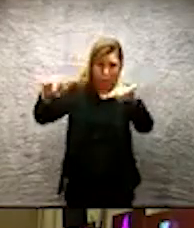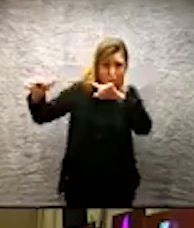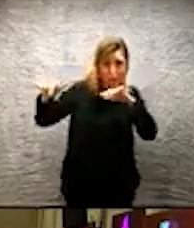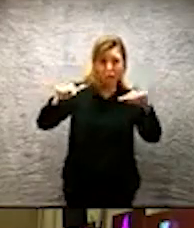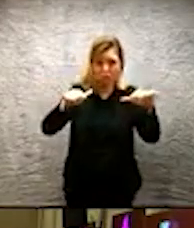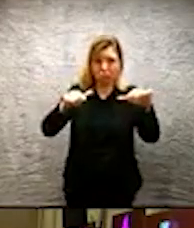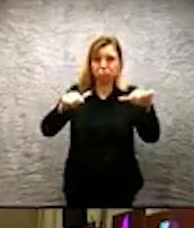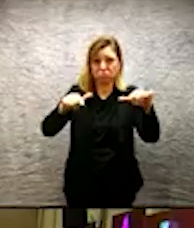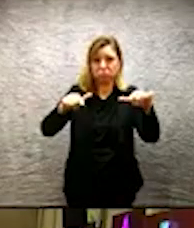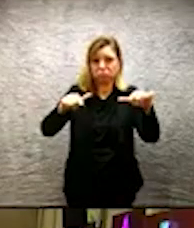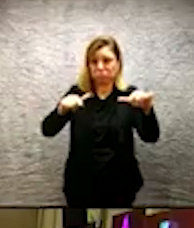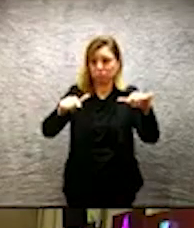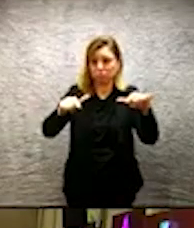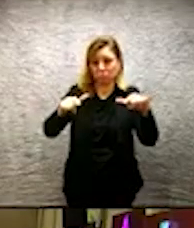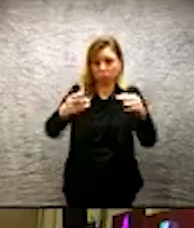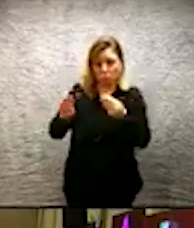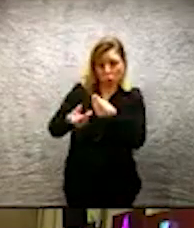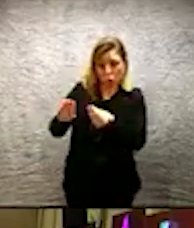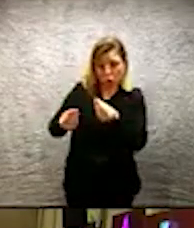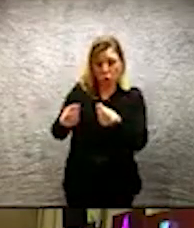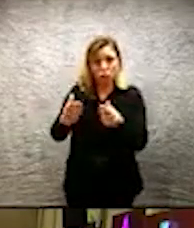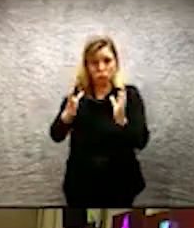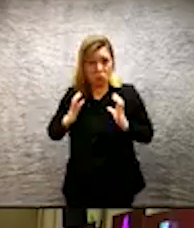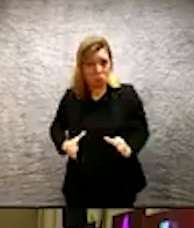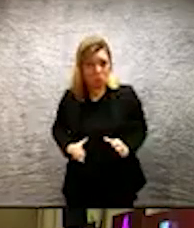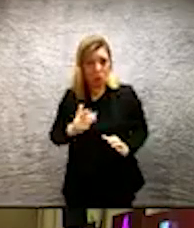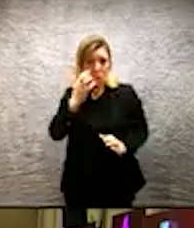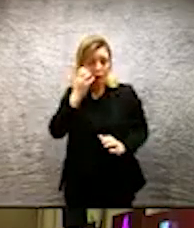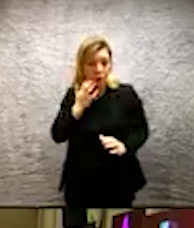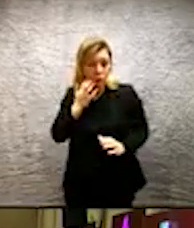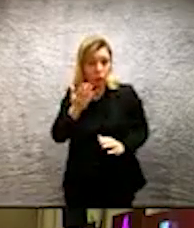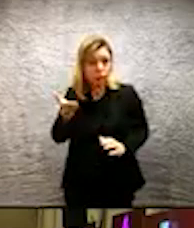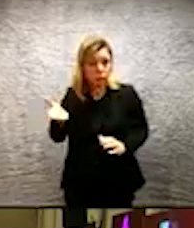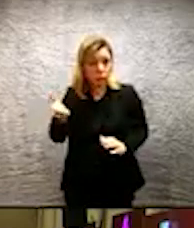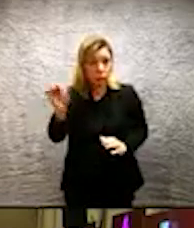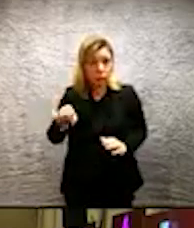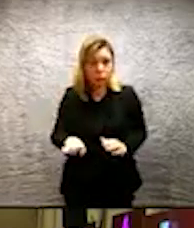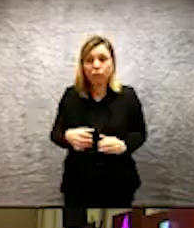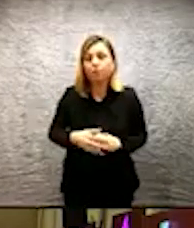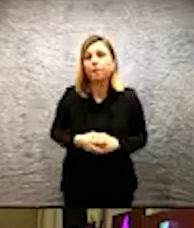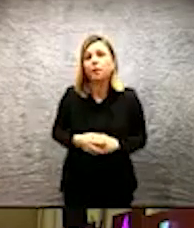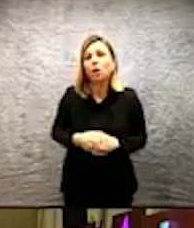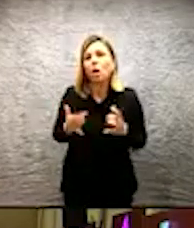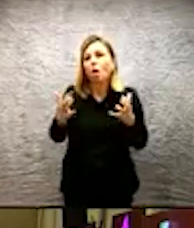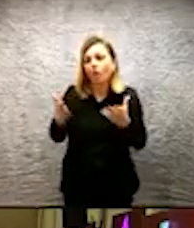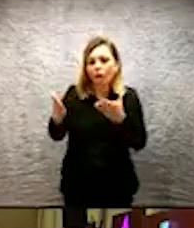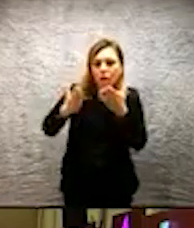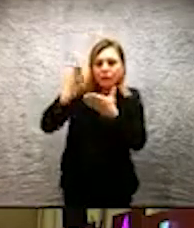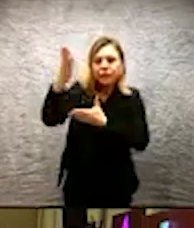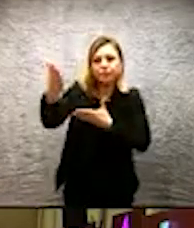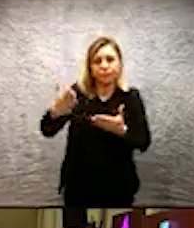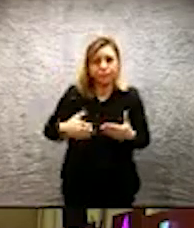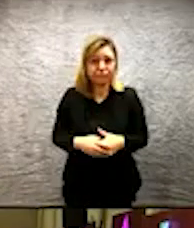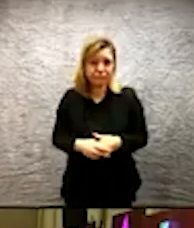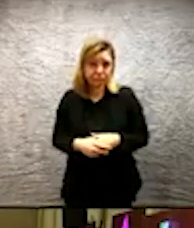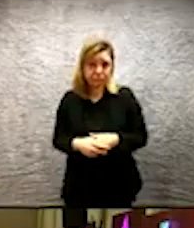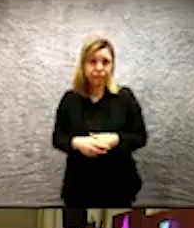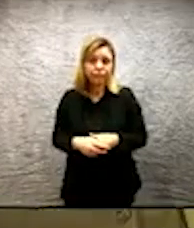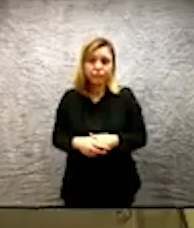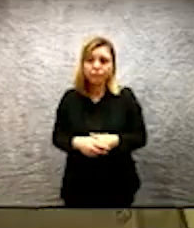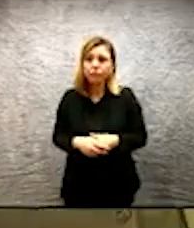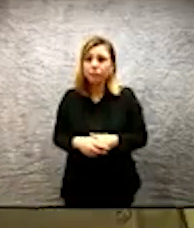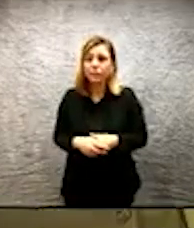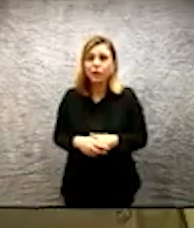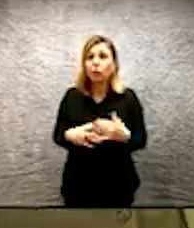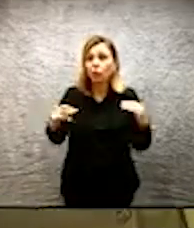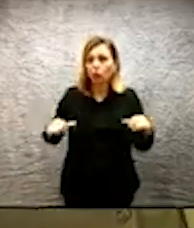niveau du club ado. Et qui, ça a aussi pour perspective d'aller dans un futur un peu plus loin et d'identifier des jeunes